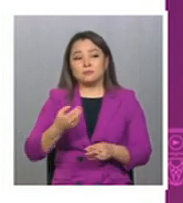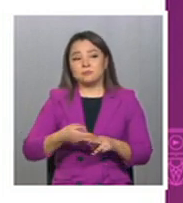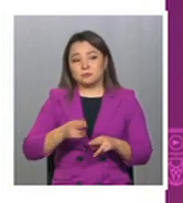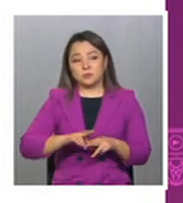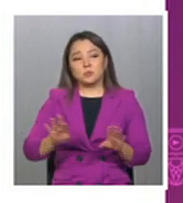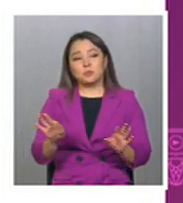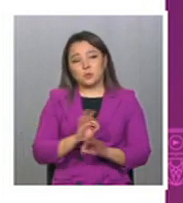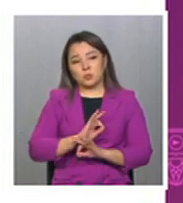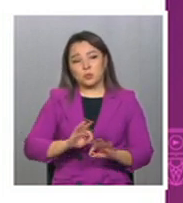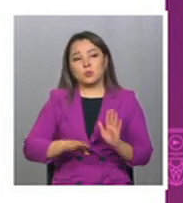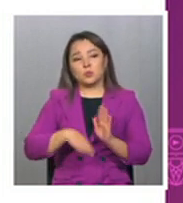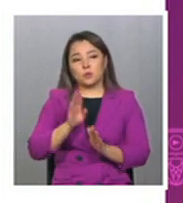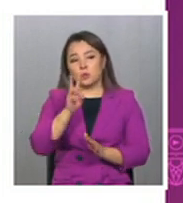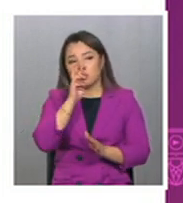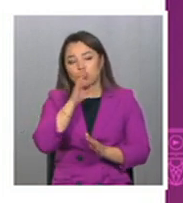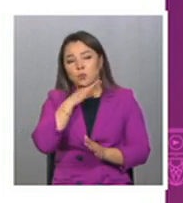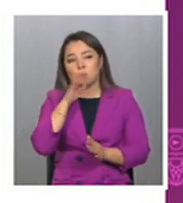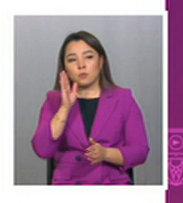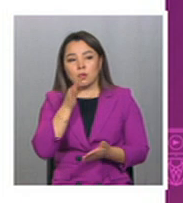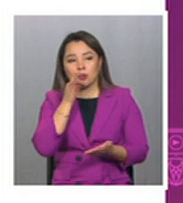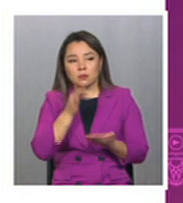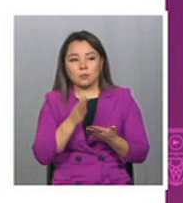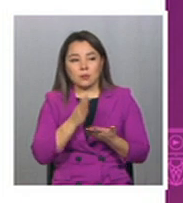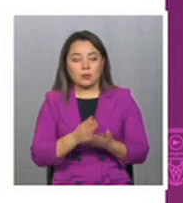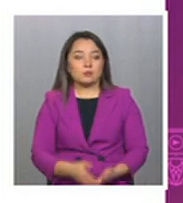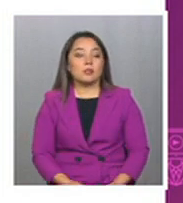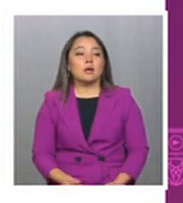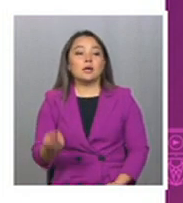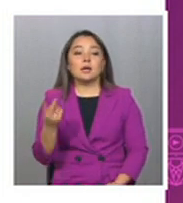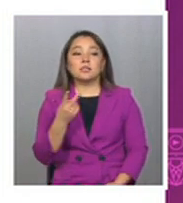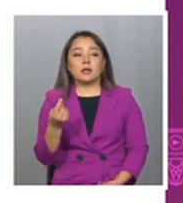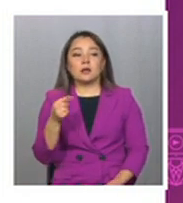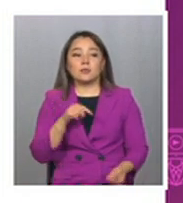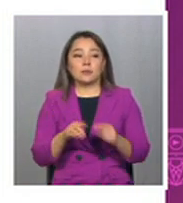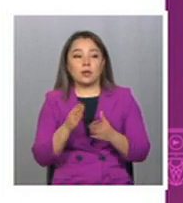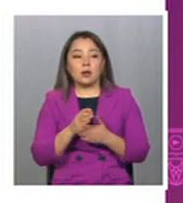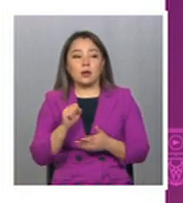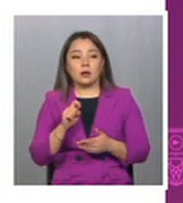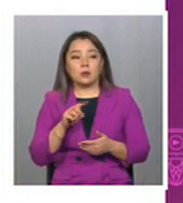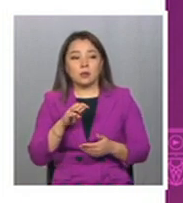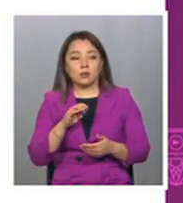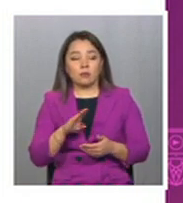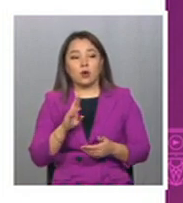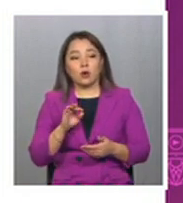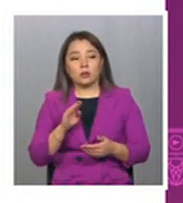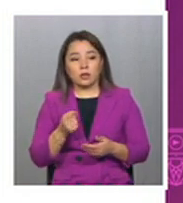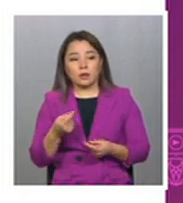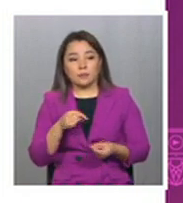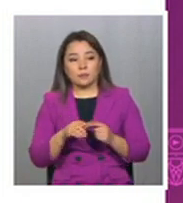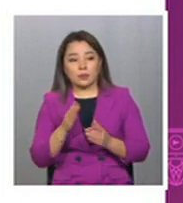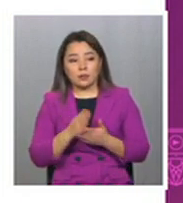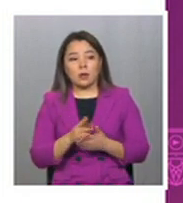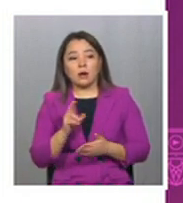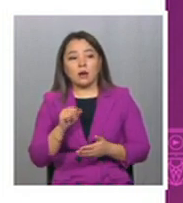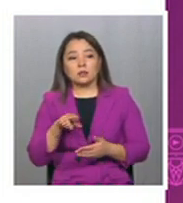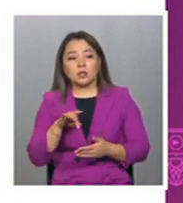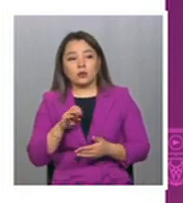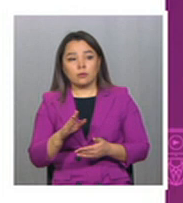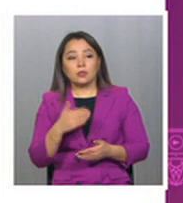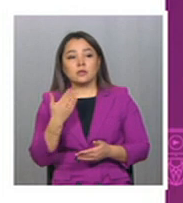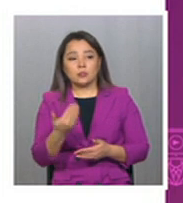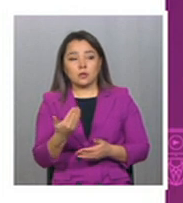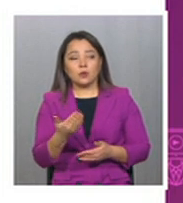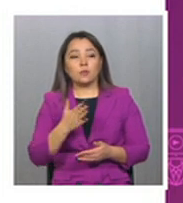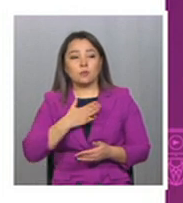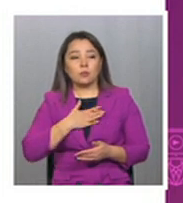жақсы. Жалақың көп болады. Екінші диалог Ахметов пен Қожаның арасында. Қадыров, сені